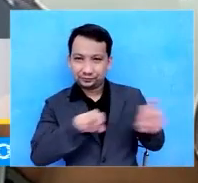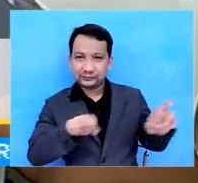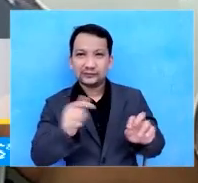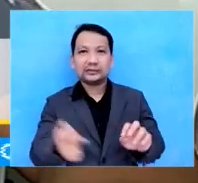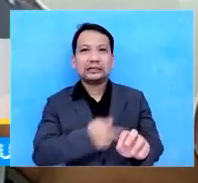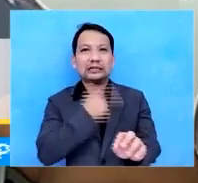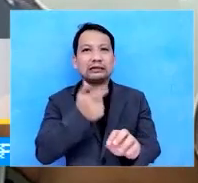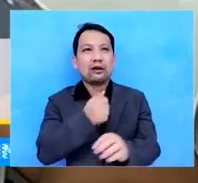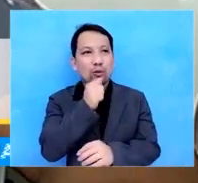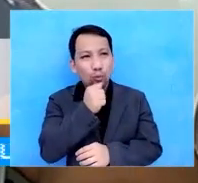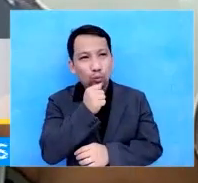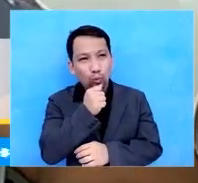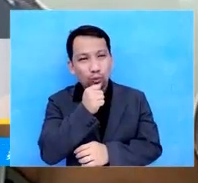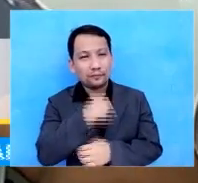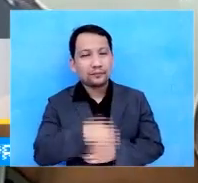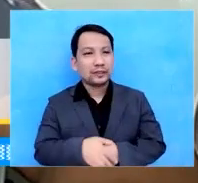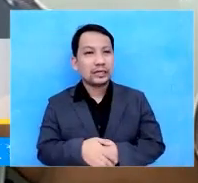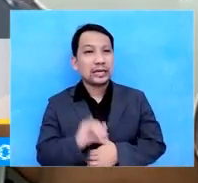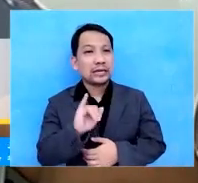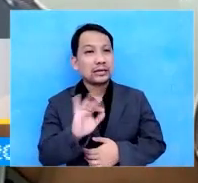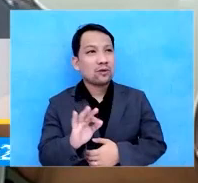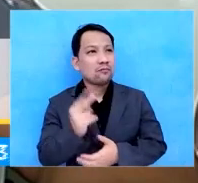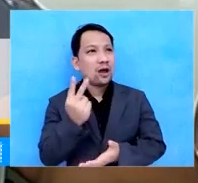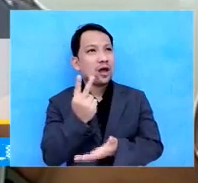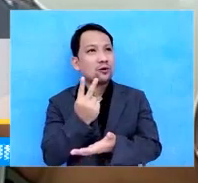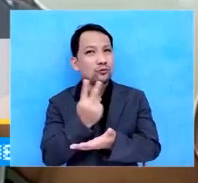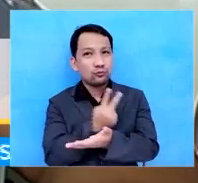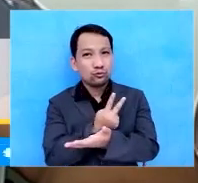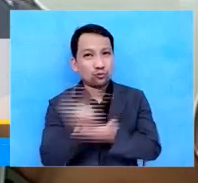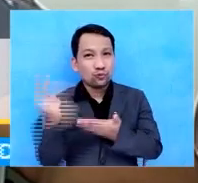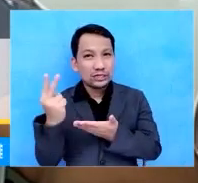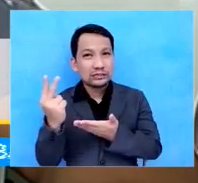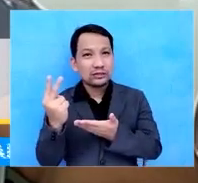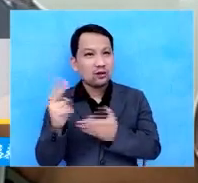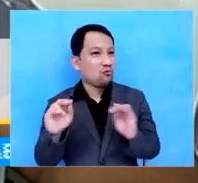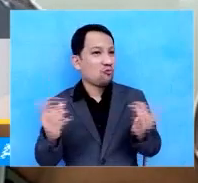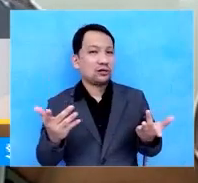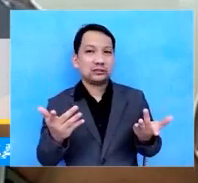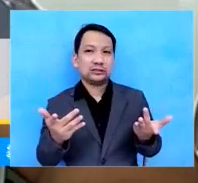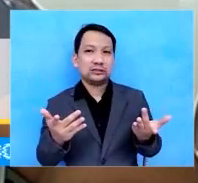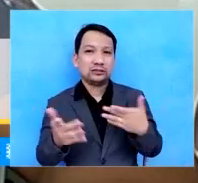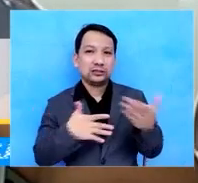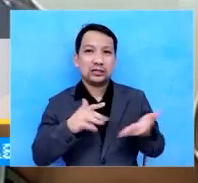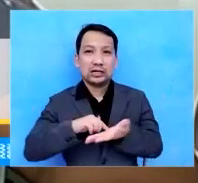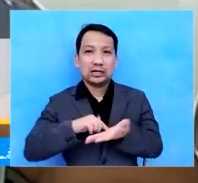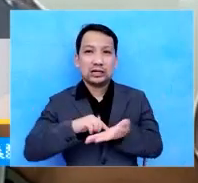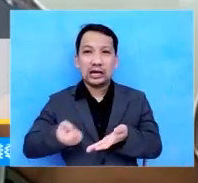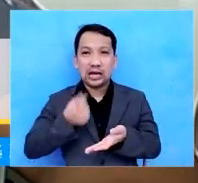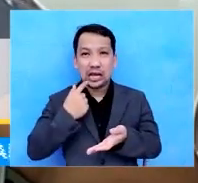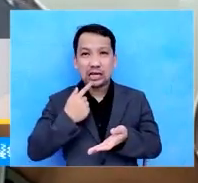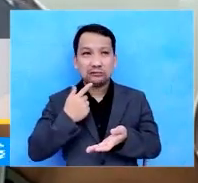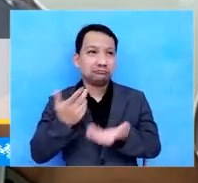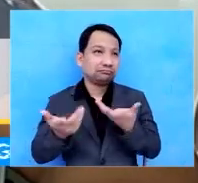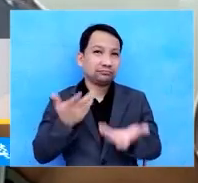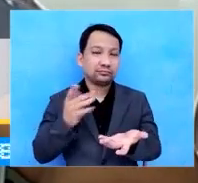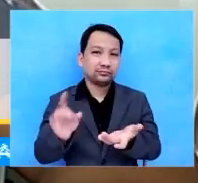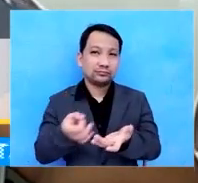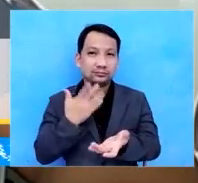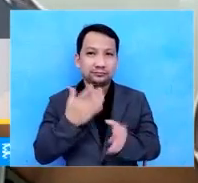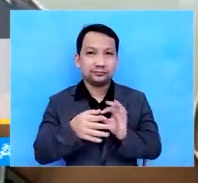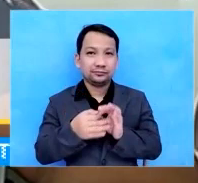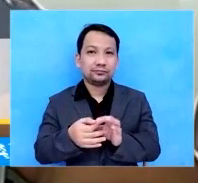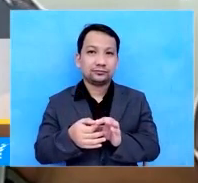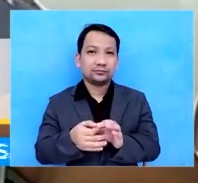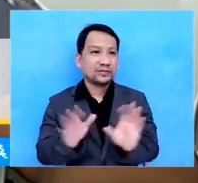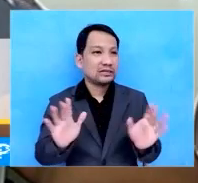ubo. At kapag mga 2 linggo na tumagal yan at wala talaga kahit nag-antibiotic o binigyan ng gamot, hindi